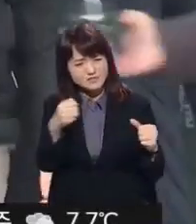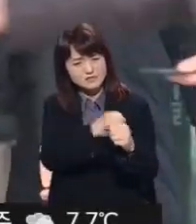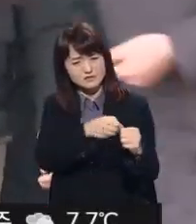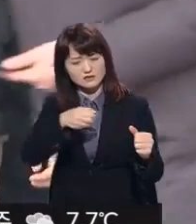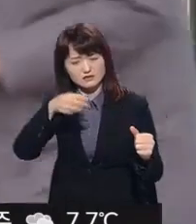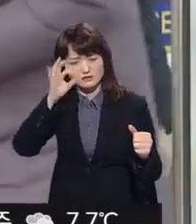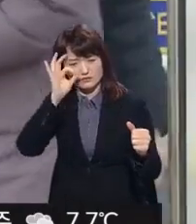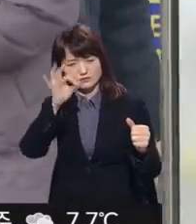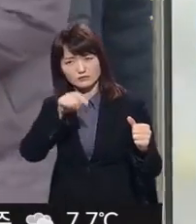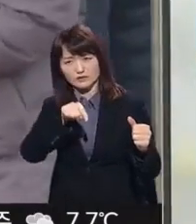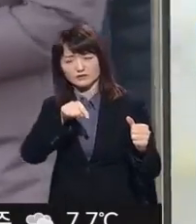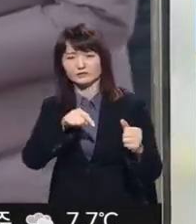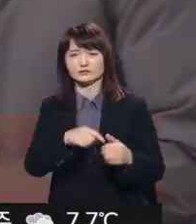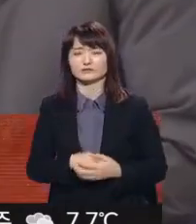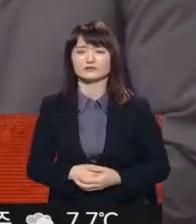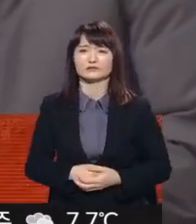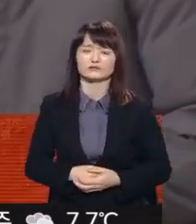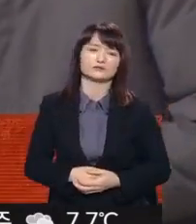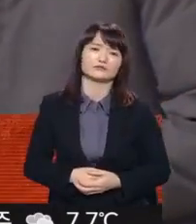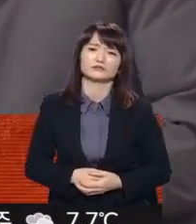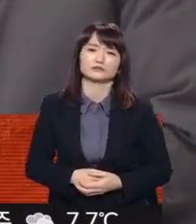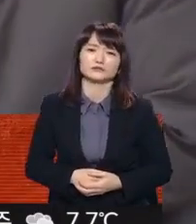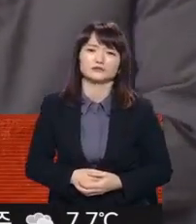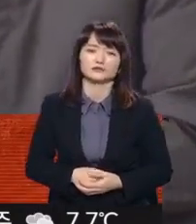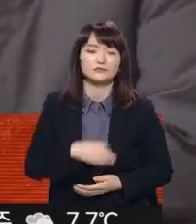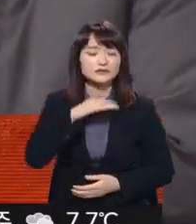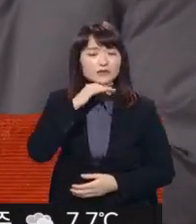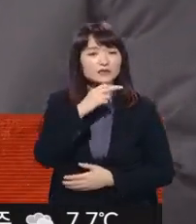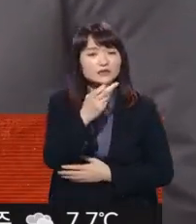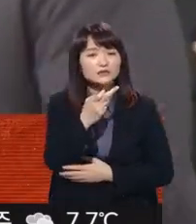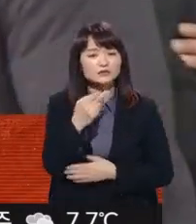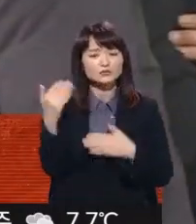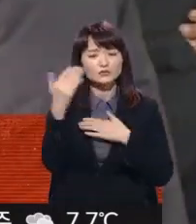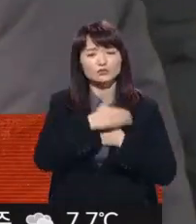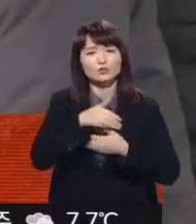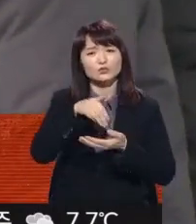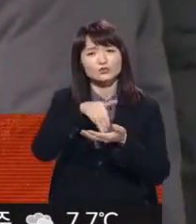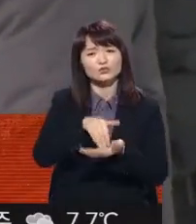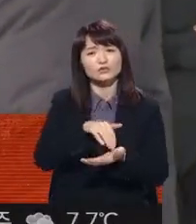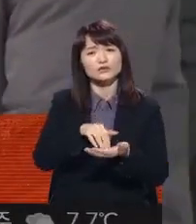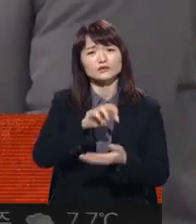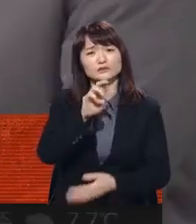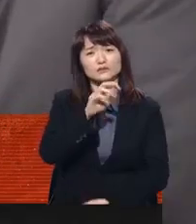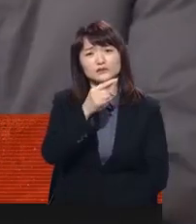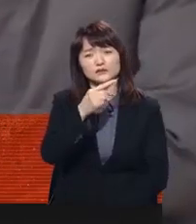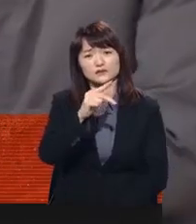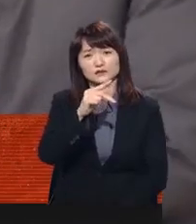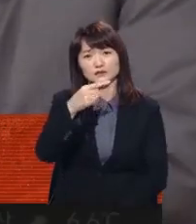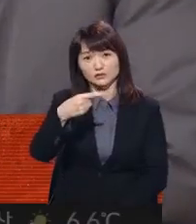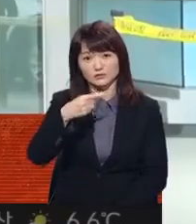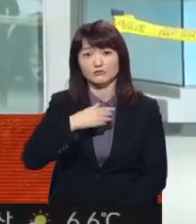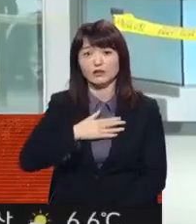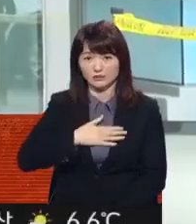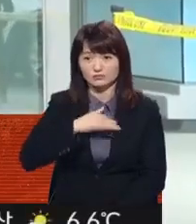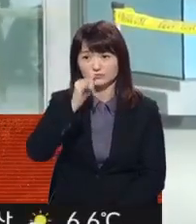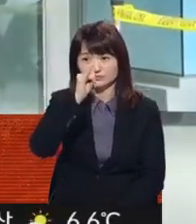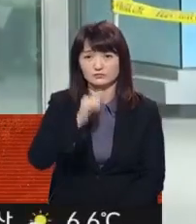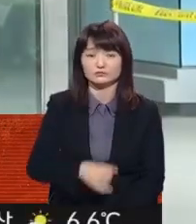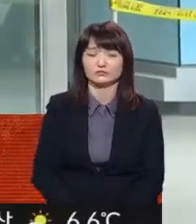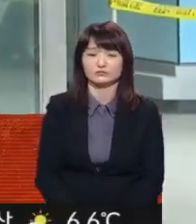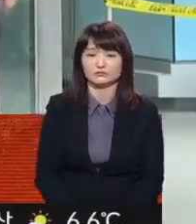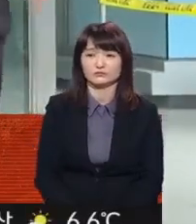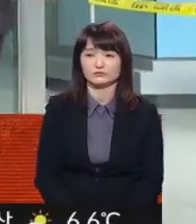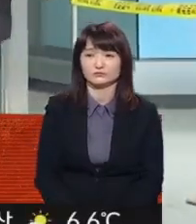12살인데 몸무게가 30kg 정도밖에 안 났다면 그건 누가 본다 하더라도 그거는 알 수밖에 없는 그런 사안이고요.